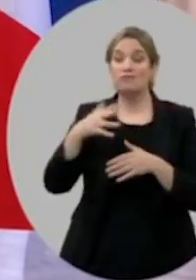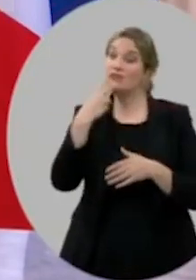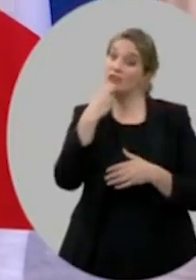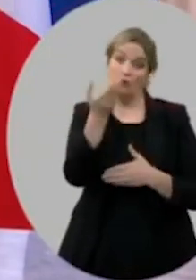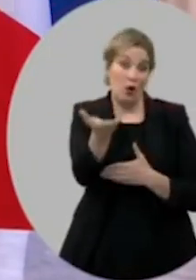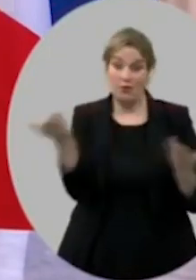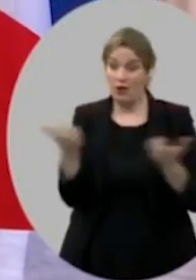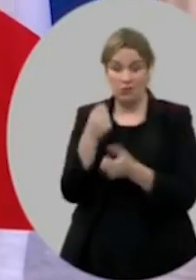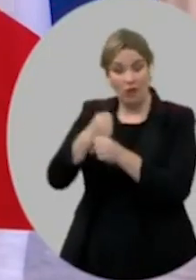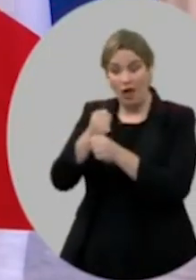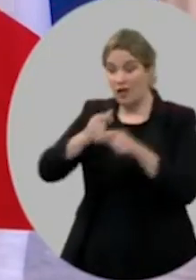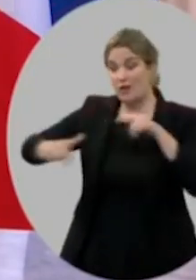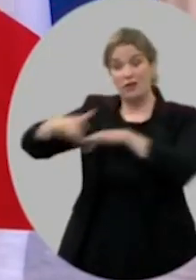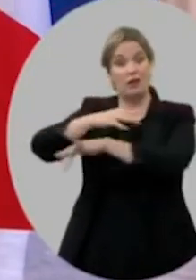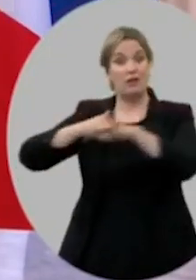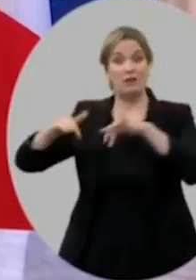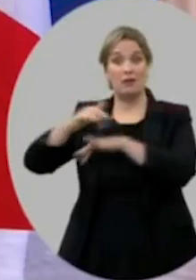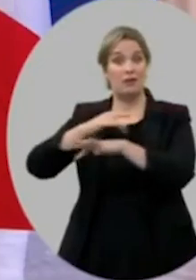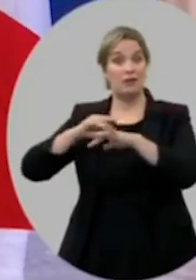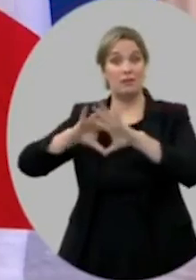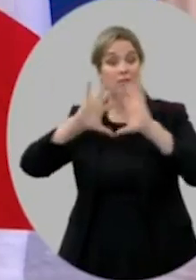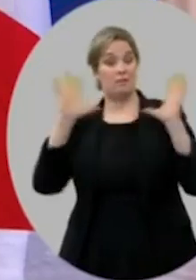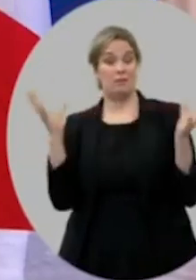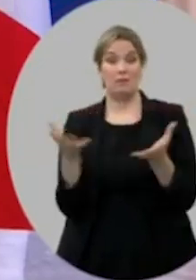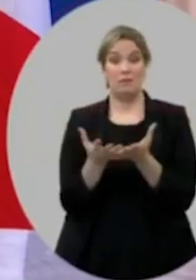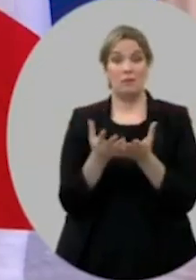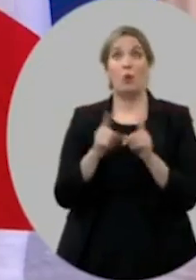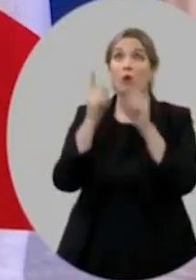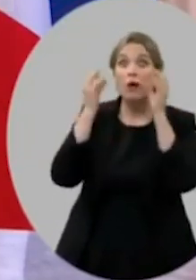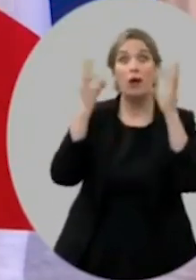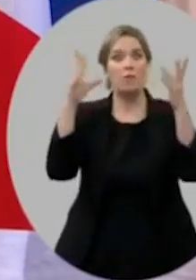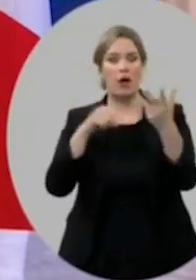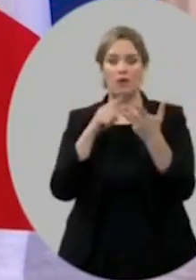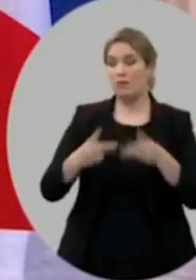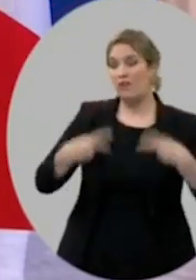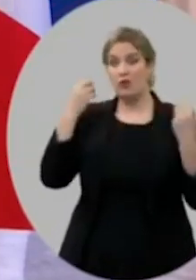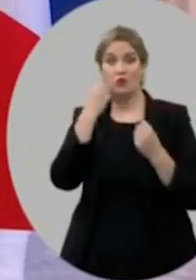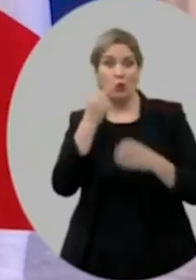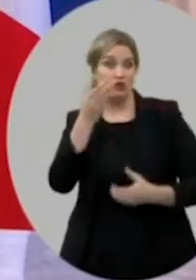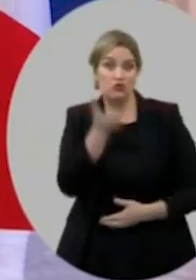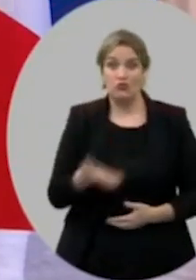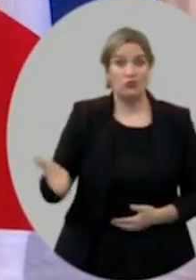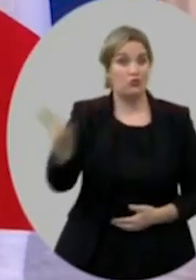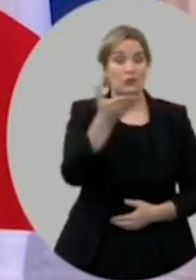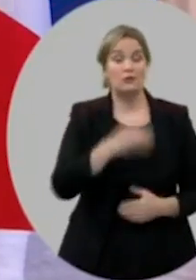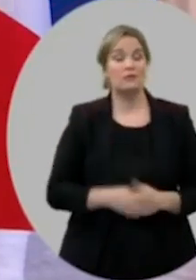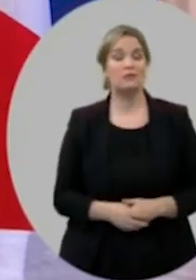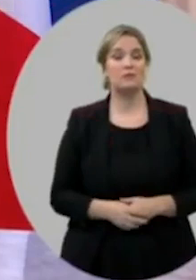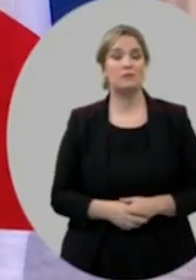toutes celles et ceux de nos concitoyens pour le climat, pour le quotidien de chacune et chacun d'entre